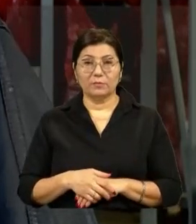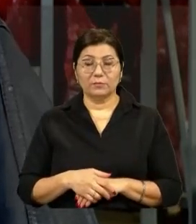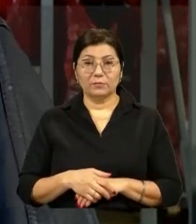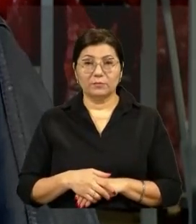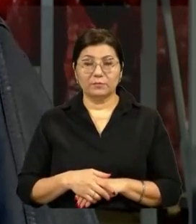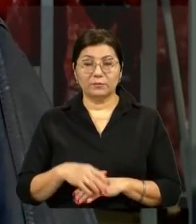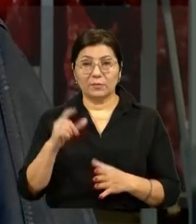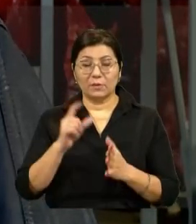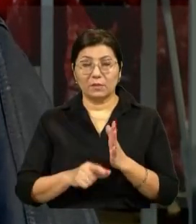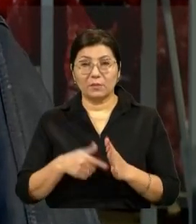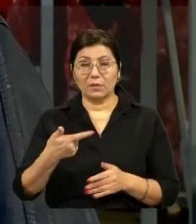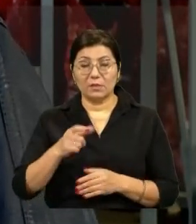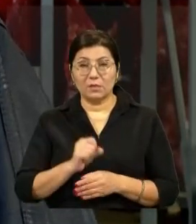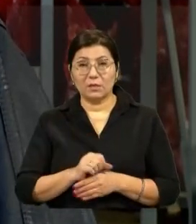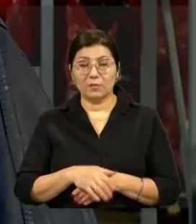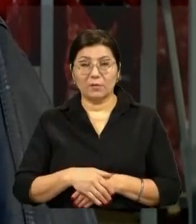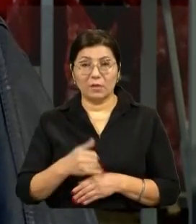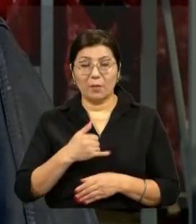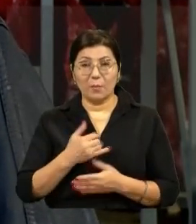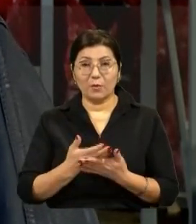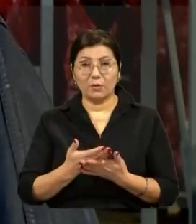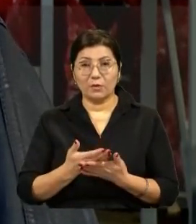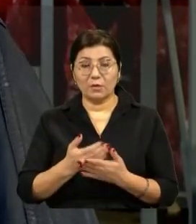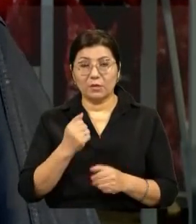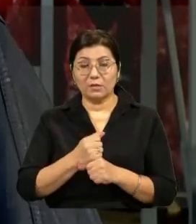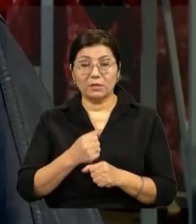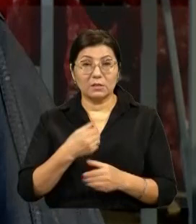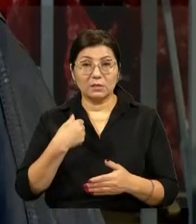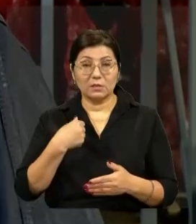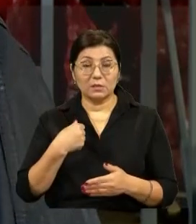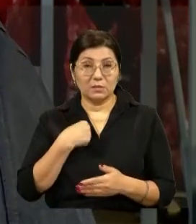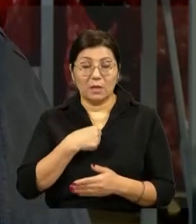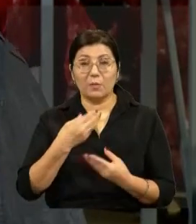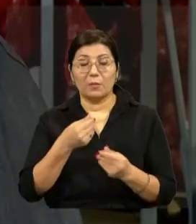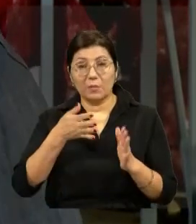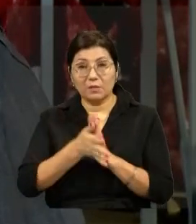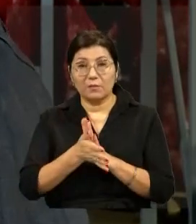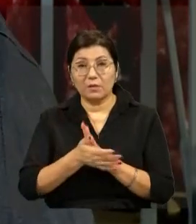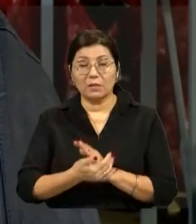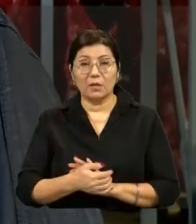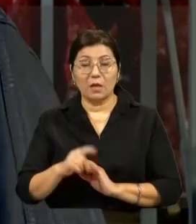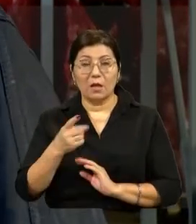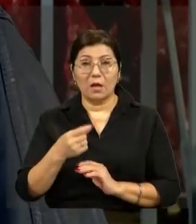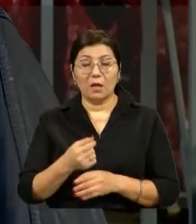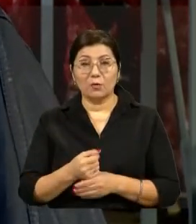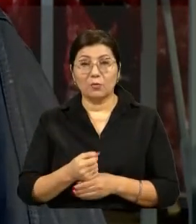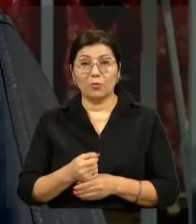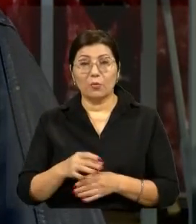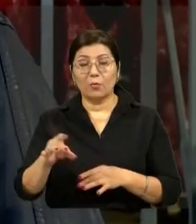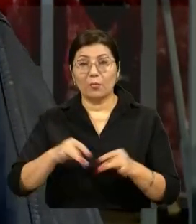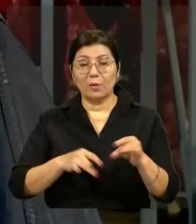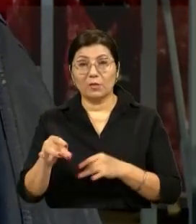где-то 70 гектар мы уже заделали за свой счет. Мы приобрели поливальную, одну машину дождевальную кругового